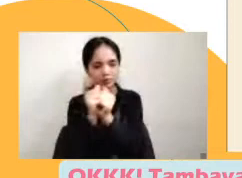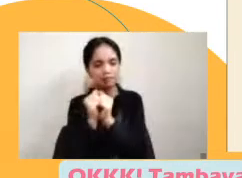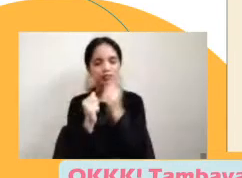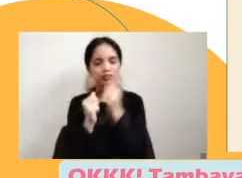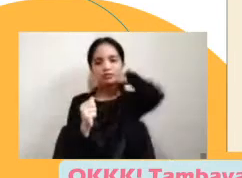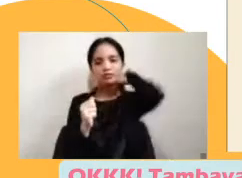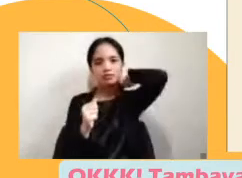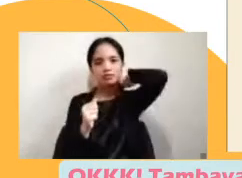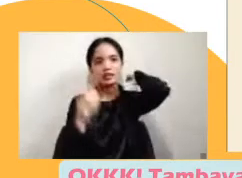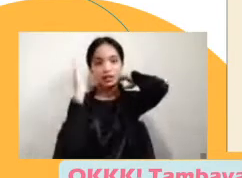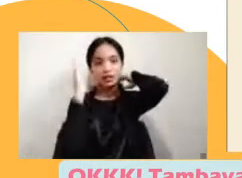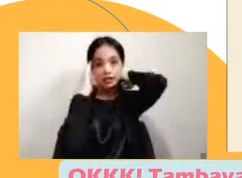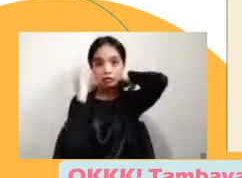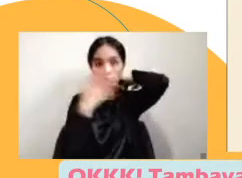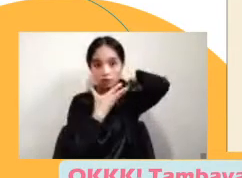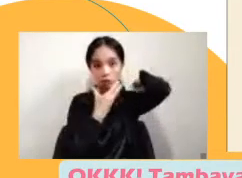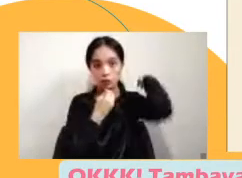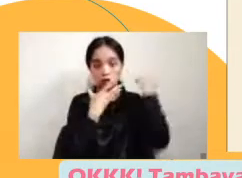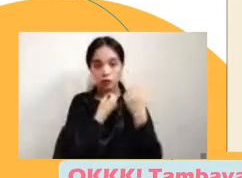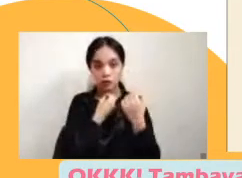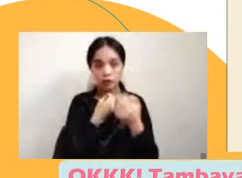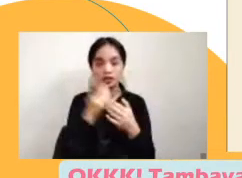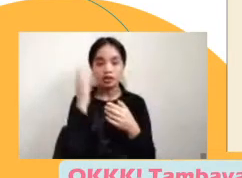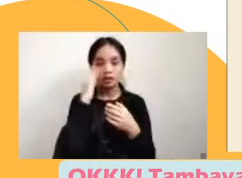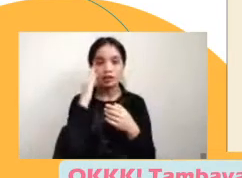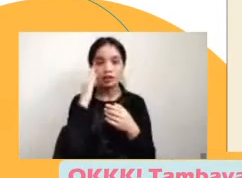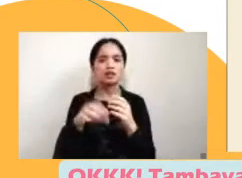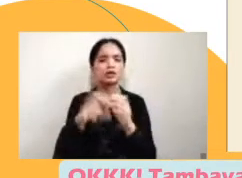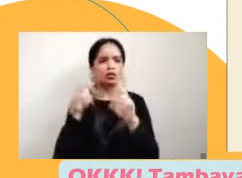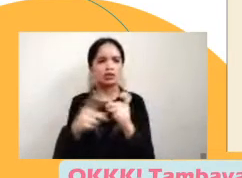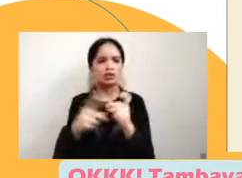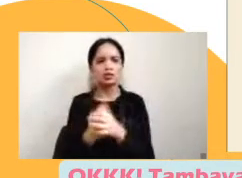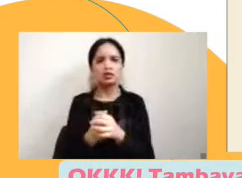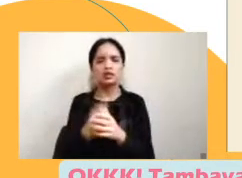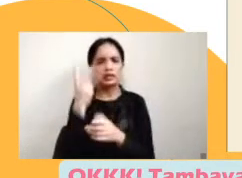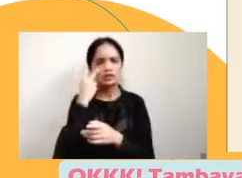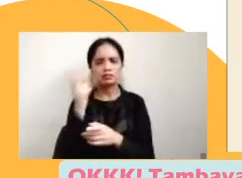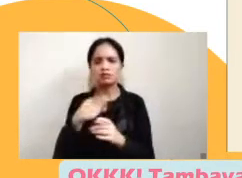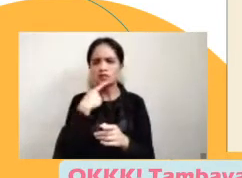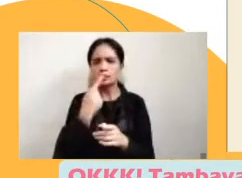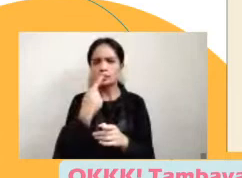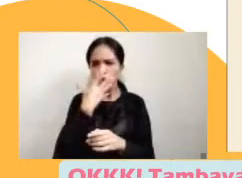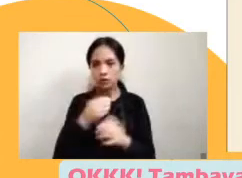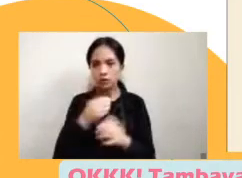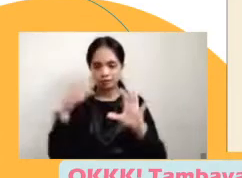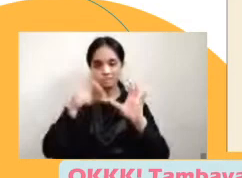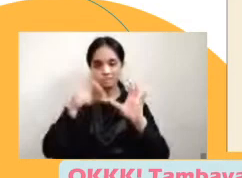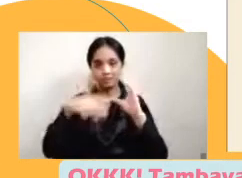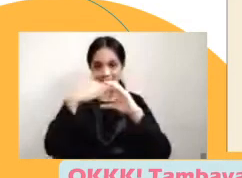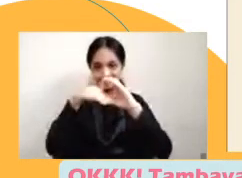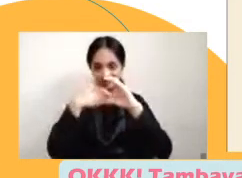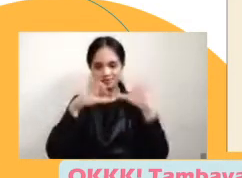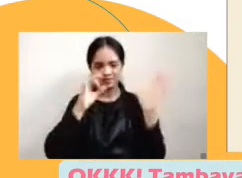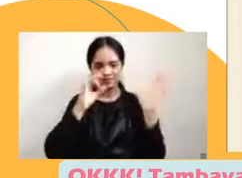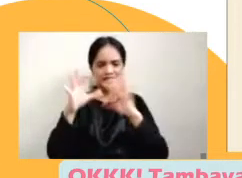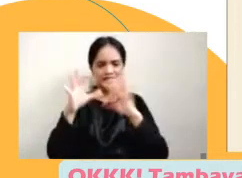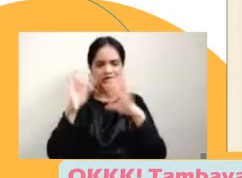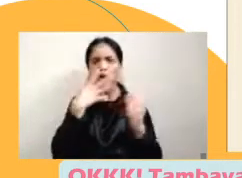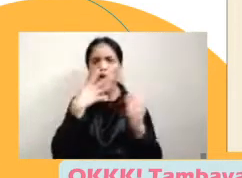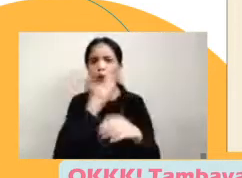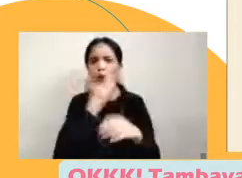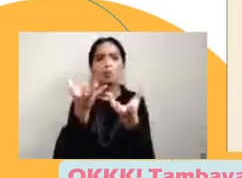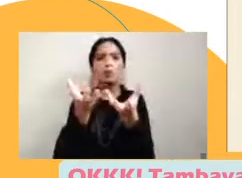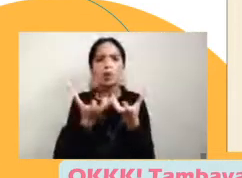mga katambayers? Sige nga, pampagising nga, i-mention mo nga sa comment section kung sino yung mga gusto mong pasalamatan,